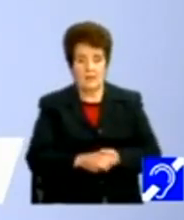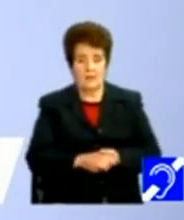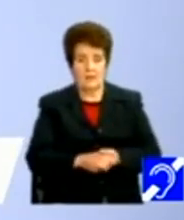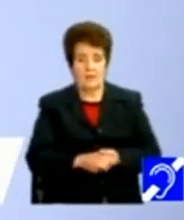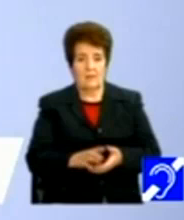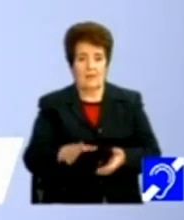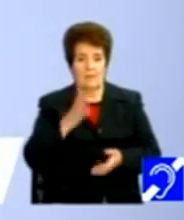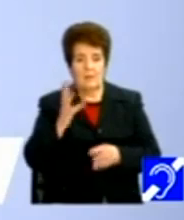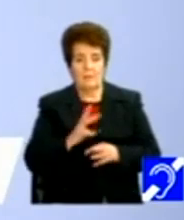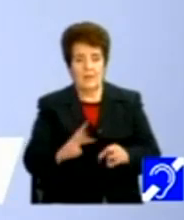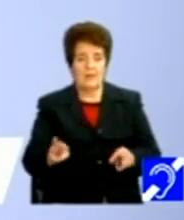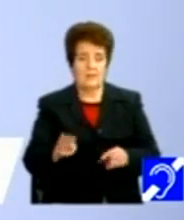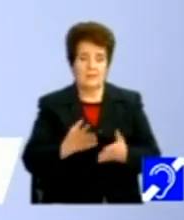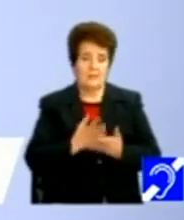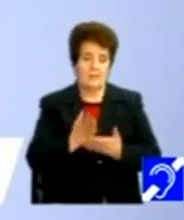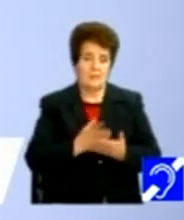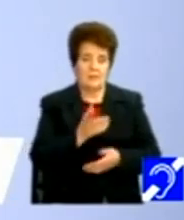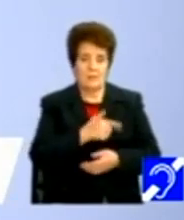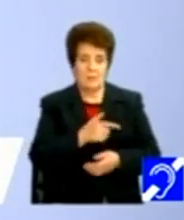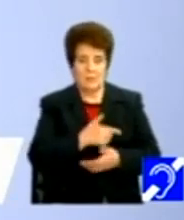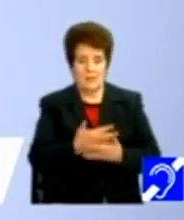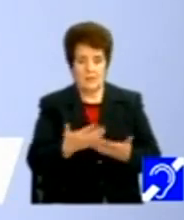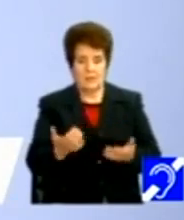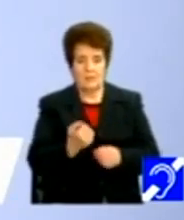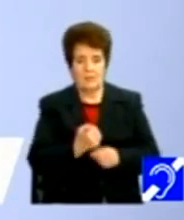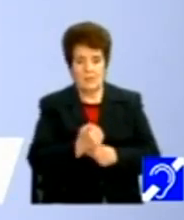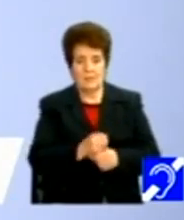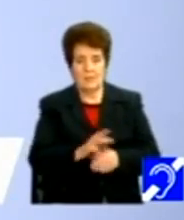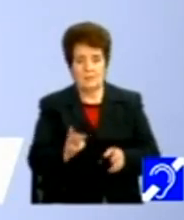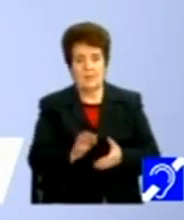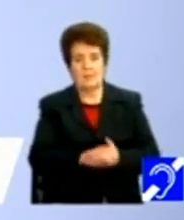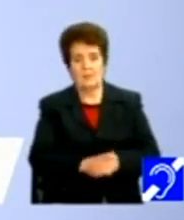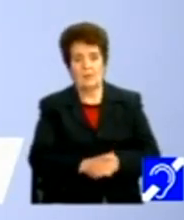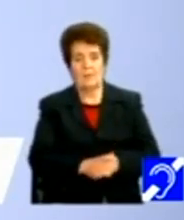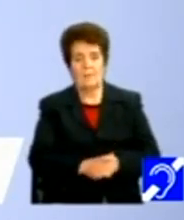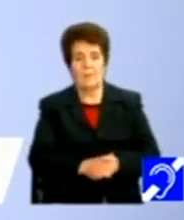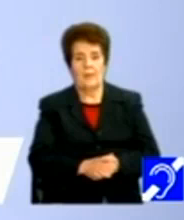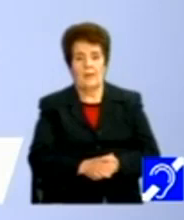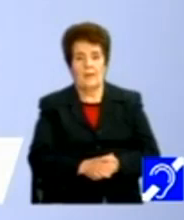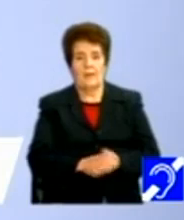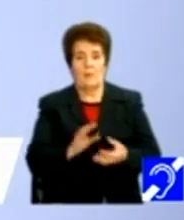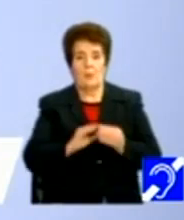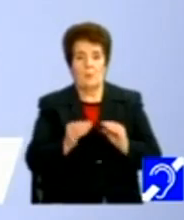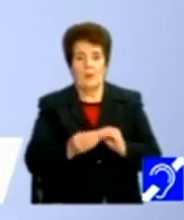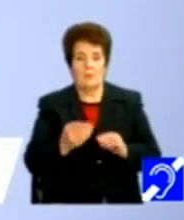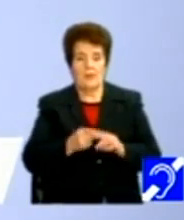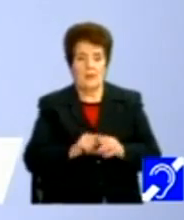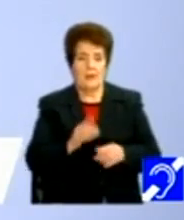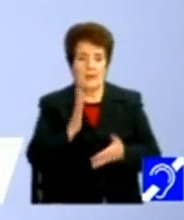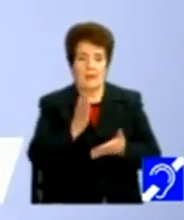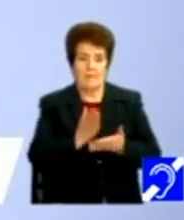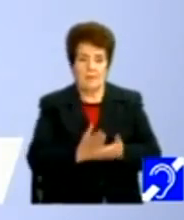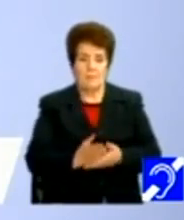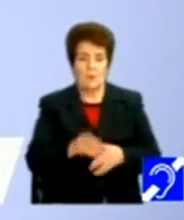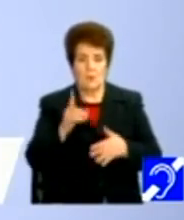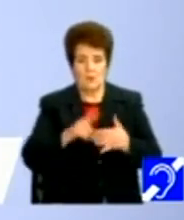de a fi miniștri, deputați, funcționari. Deci astea, pe scurt, dacă ar fi să vorbim despre problemele pe care le avem, dar cu